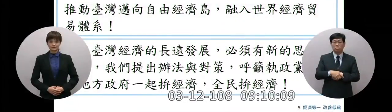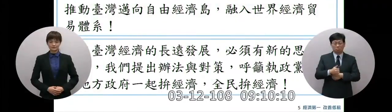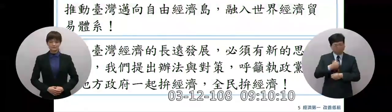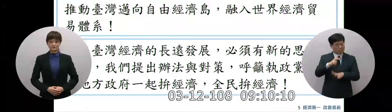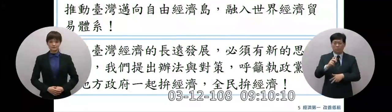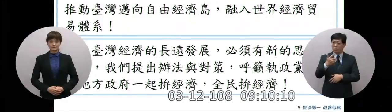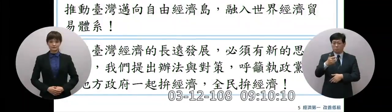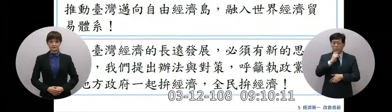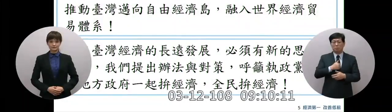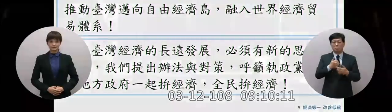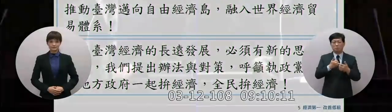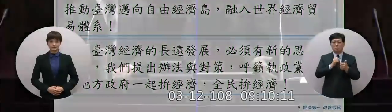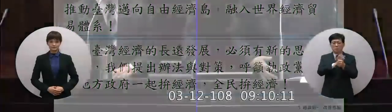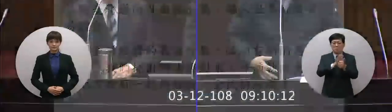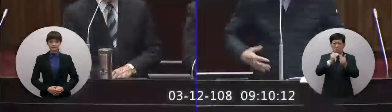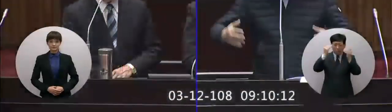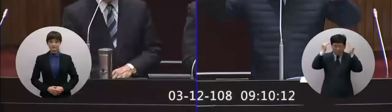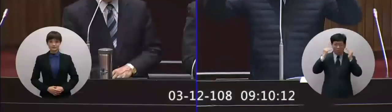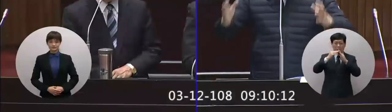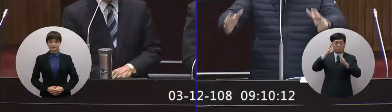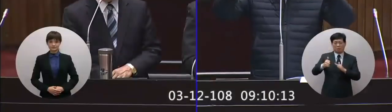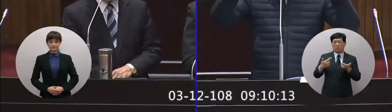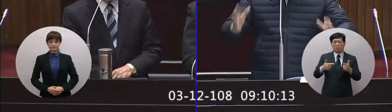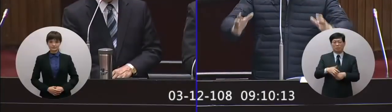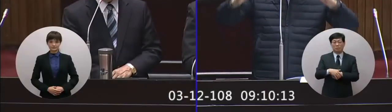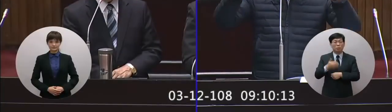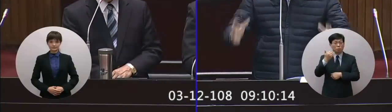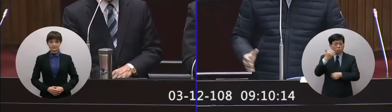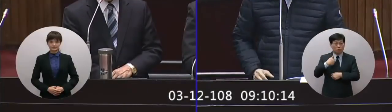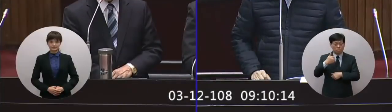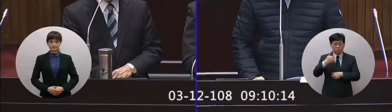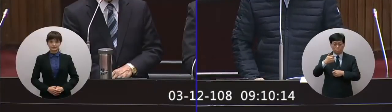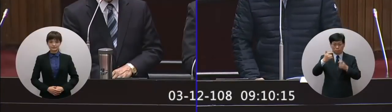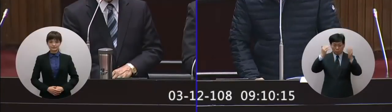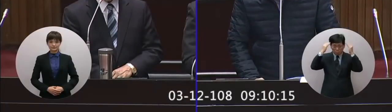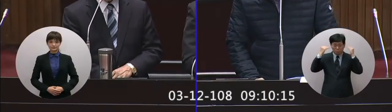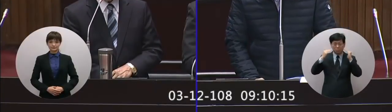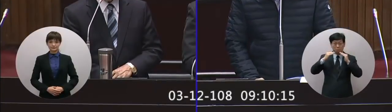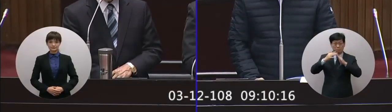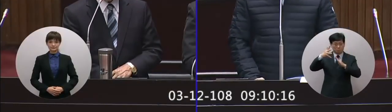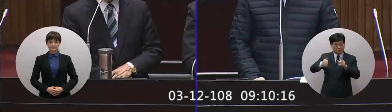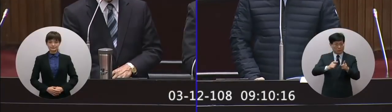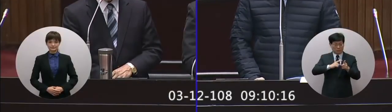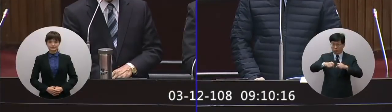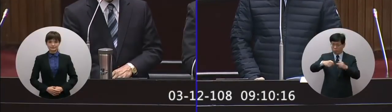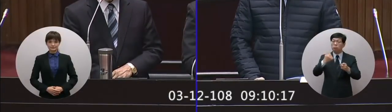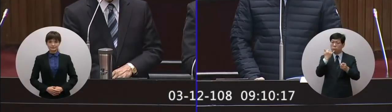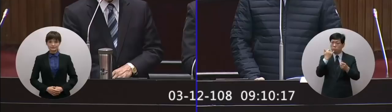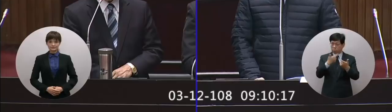我们也不是为了韩市长。假设韩市长的政策可